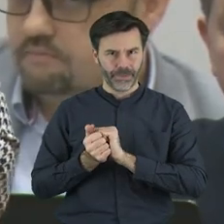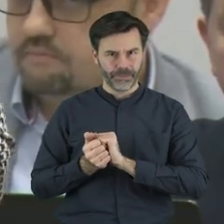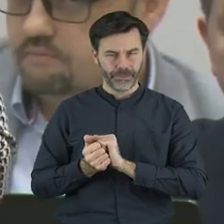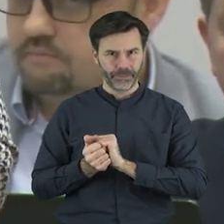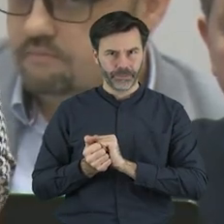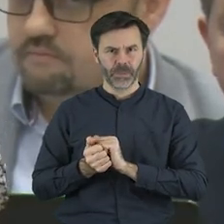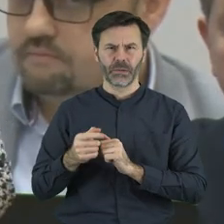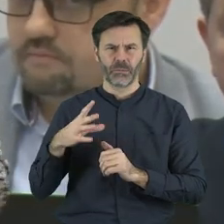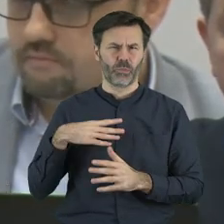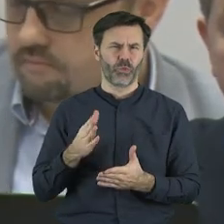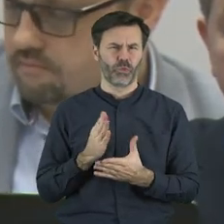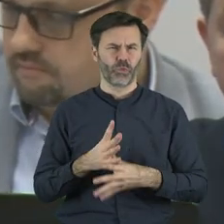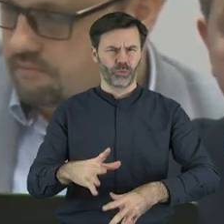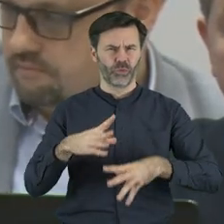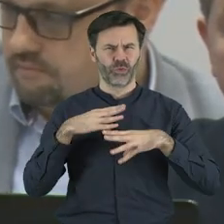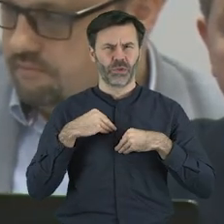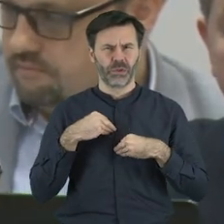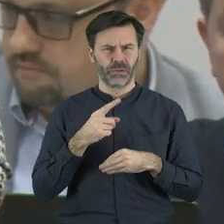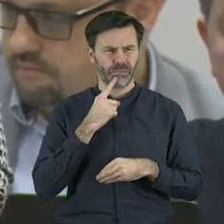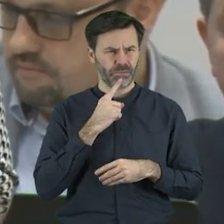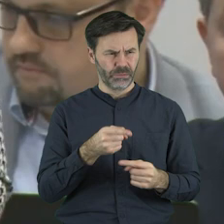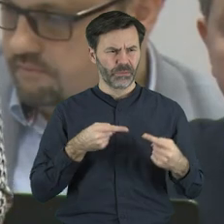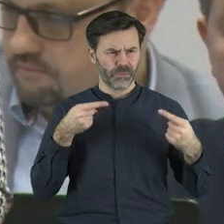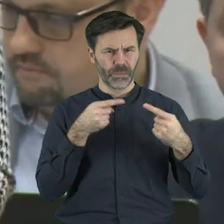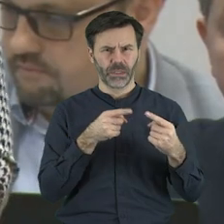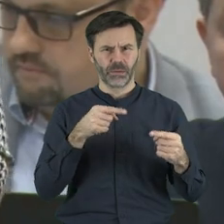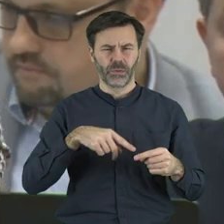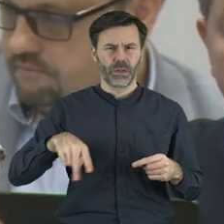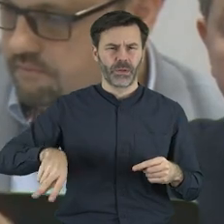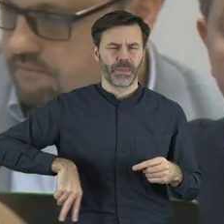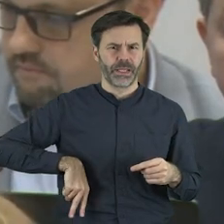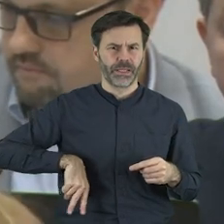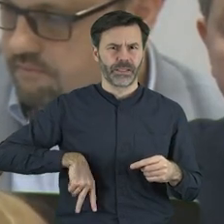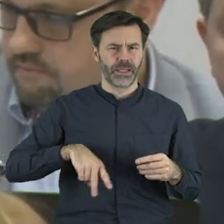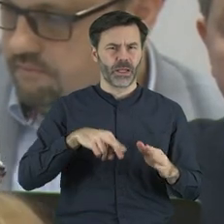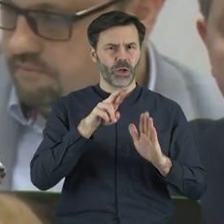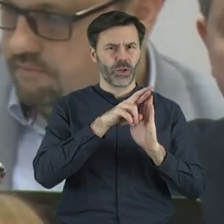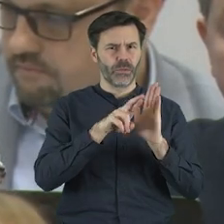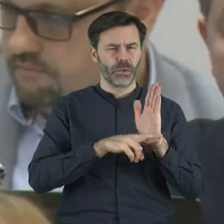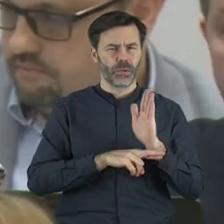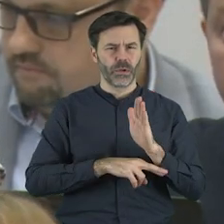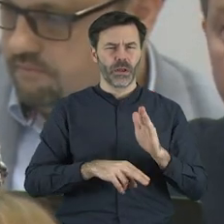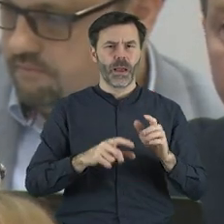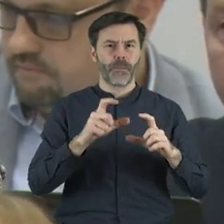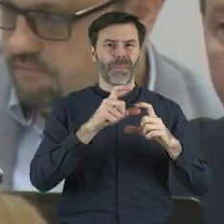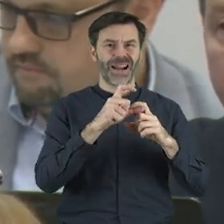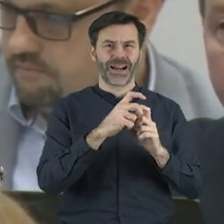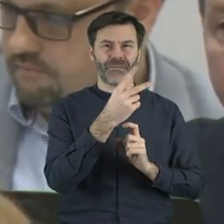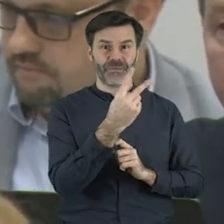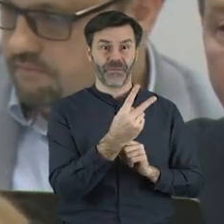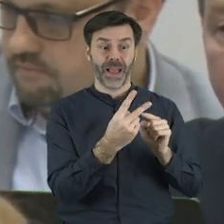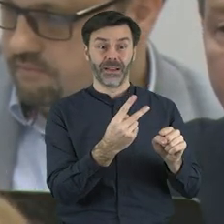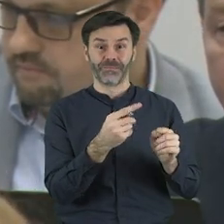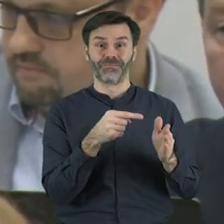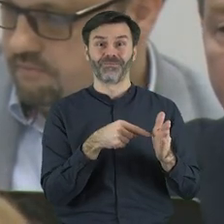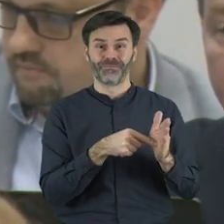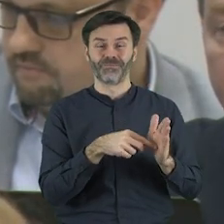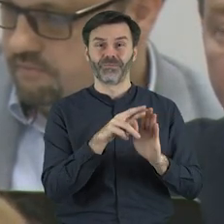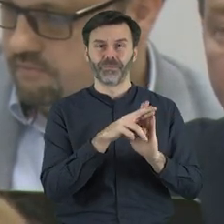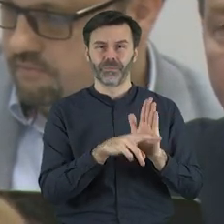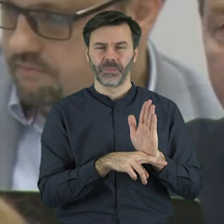ministra, w artykule, w paragrafie 2, gdzie mówi się, że pomoc przyznaje się na operacje w ramach tych